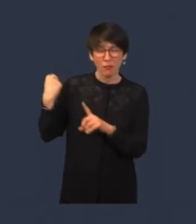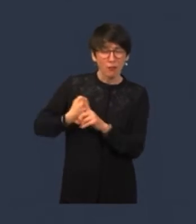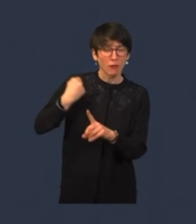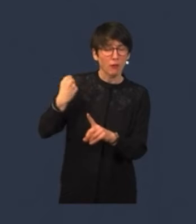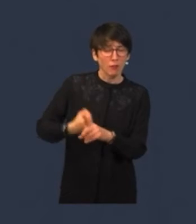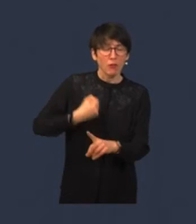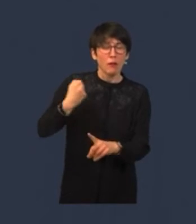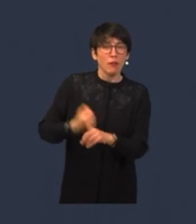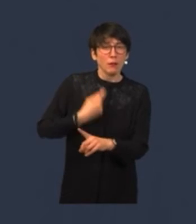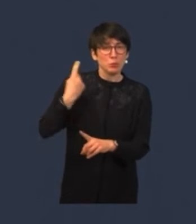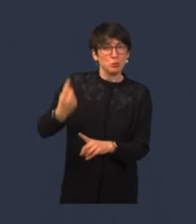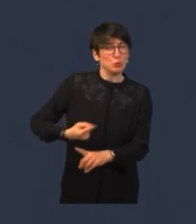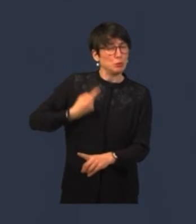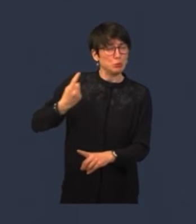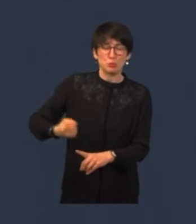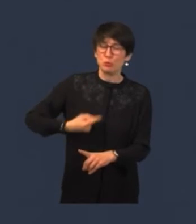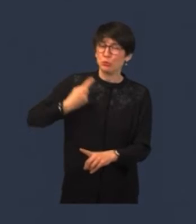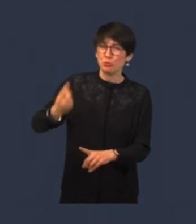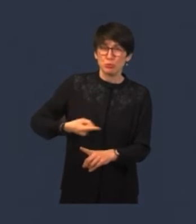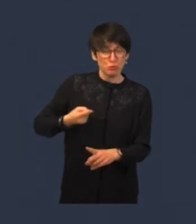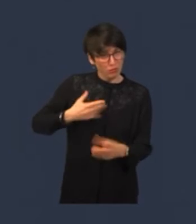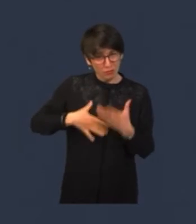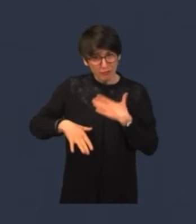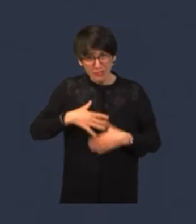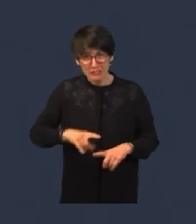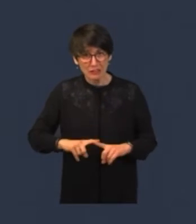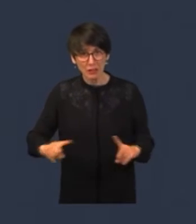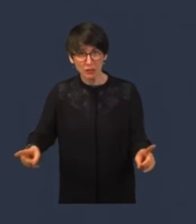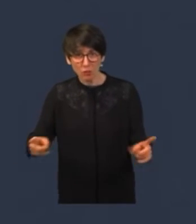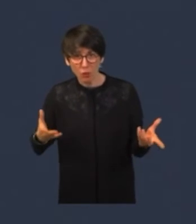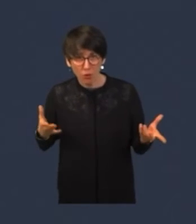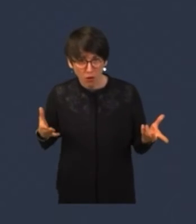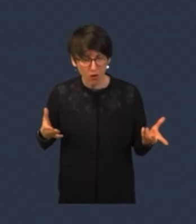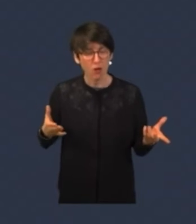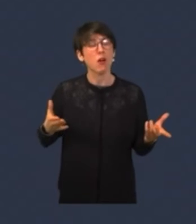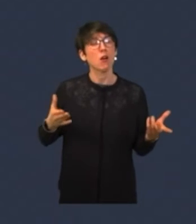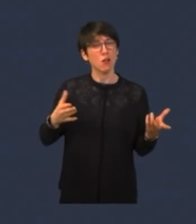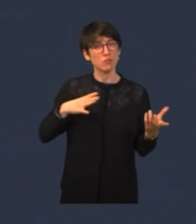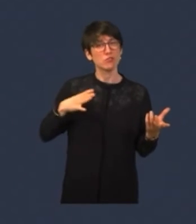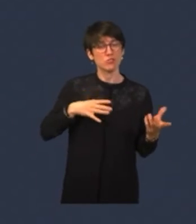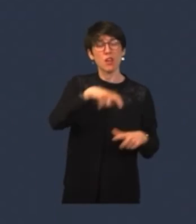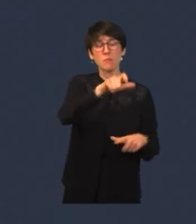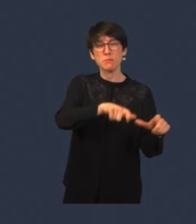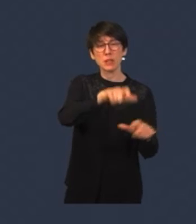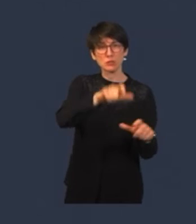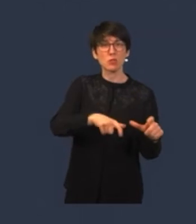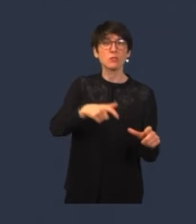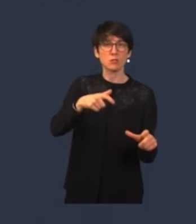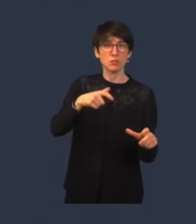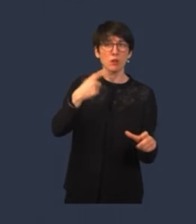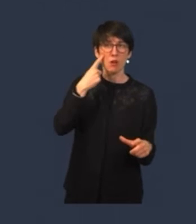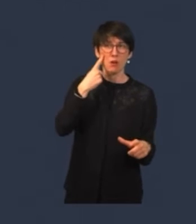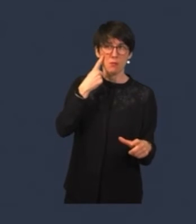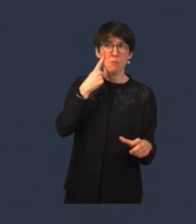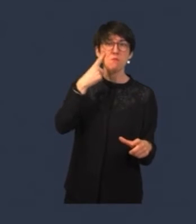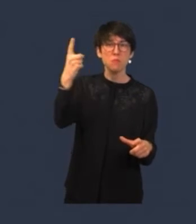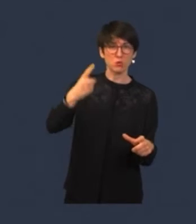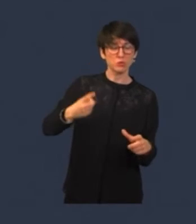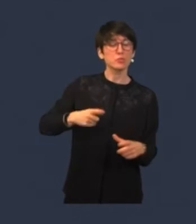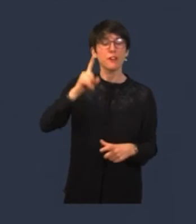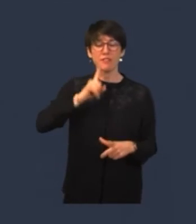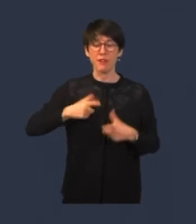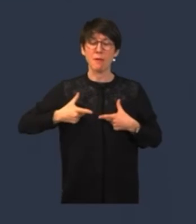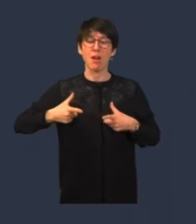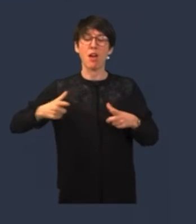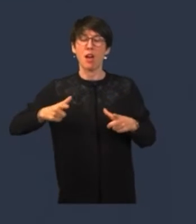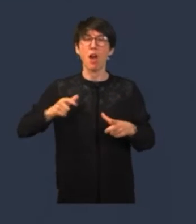temps contre la réalité, contre un mur? Si certains ont pensé que l'émancipation des droits de la femme était un grand pas en avant, nous